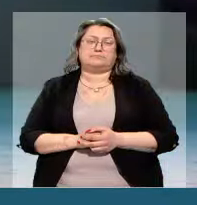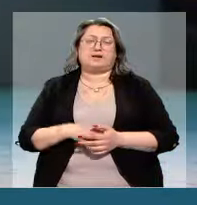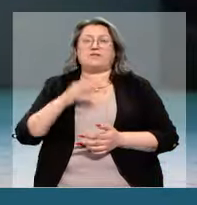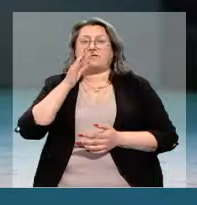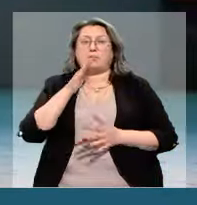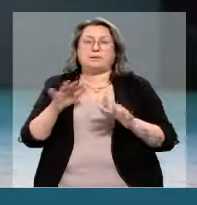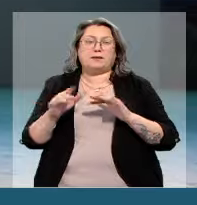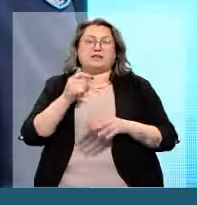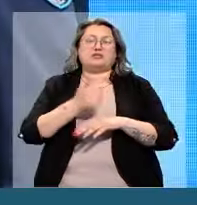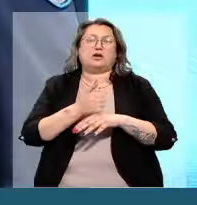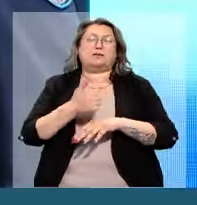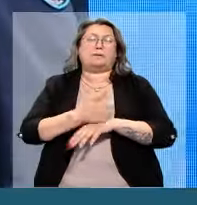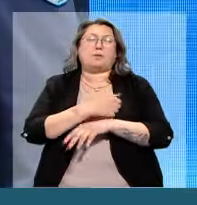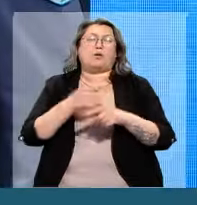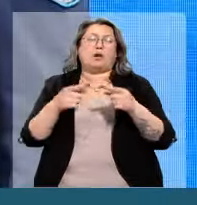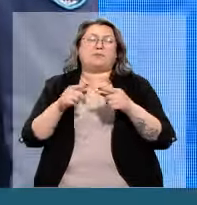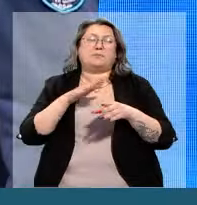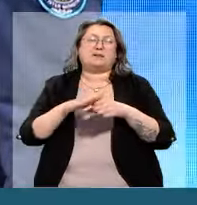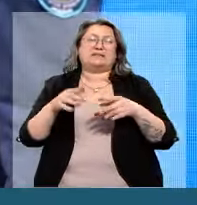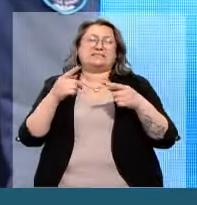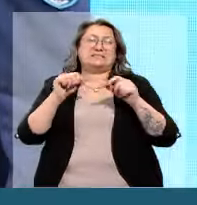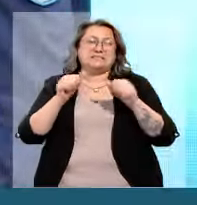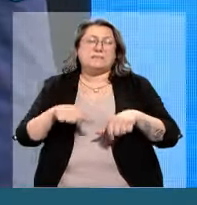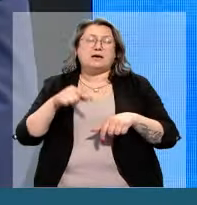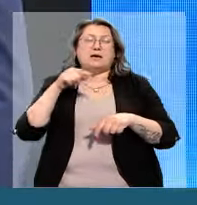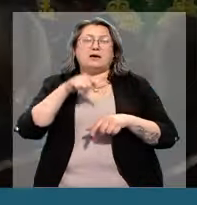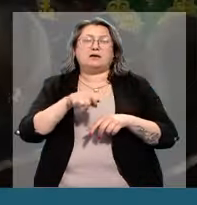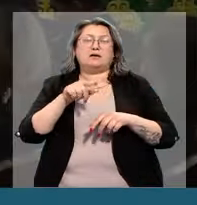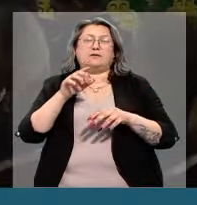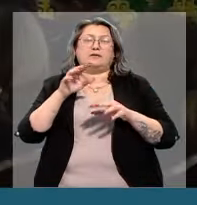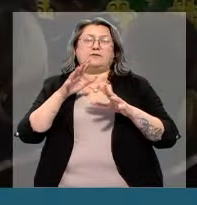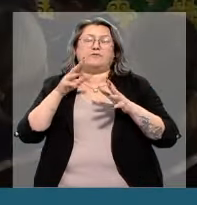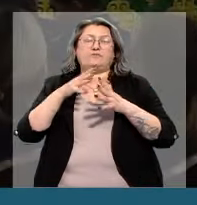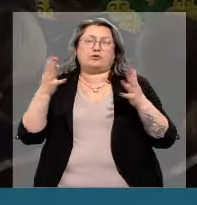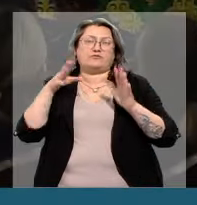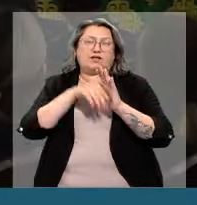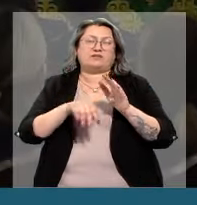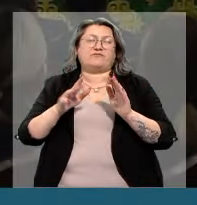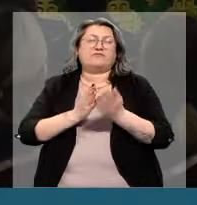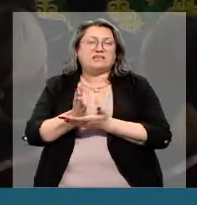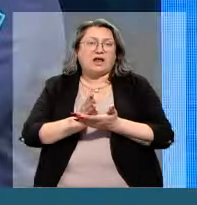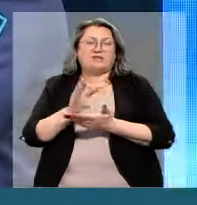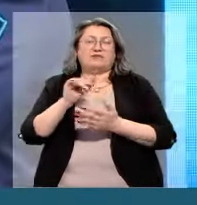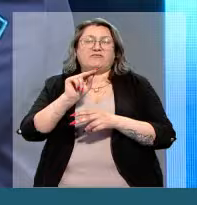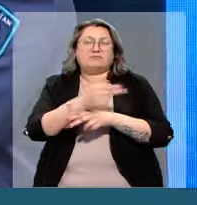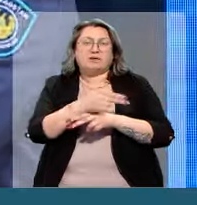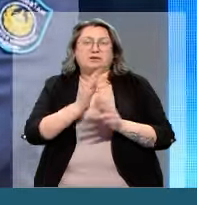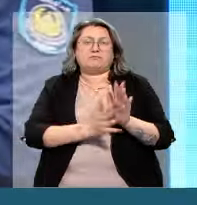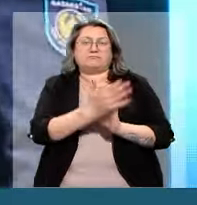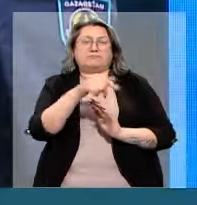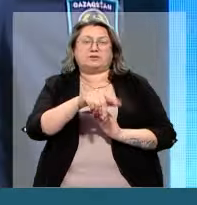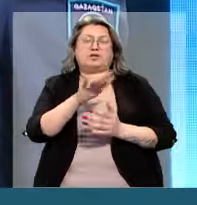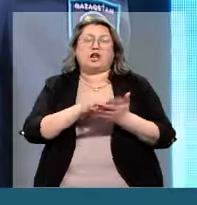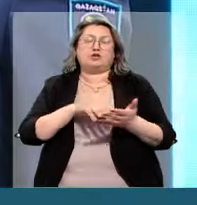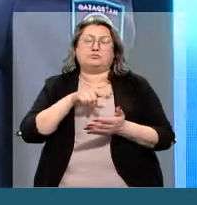В ходе мероприятия начальник департамента уголовно-исполнительной системы отметил весомый вклад ветеранов в воспитание нового поколения сотрудников,